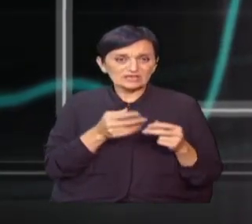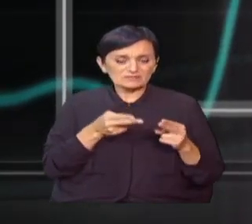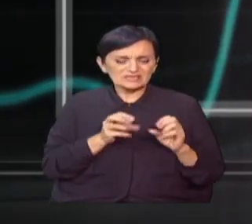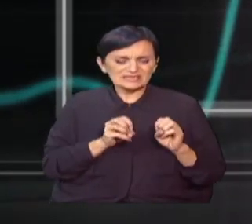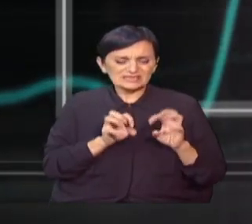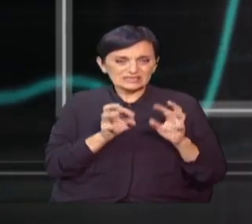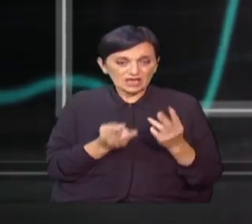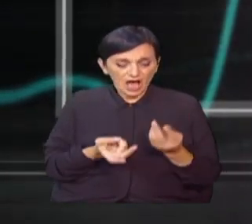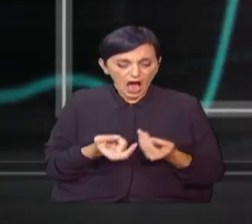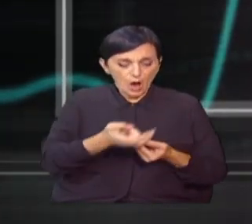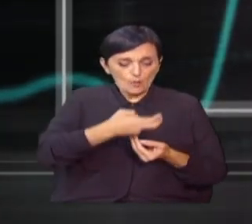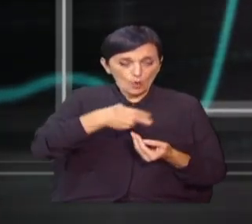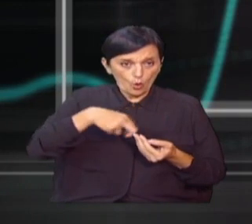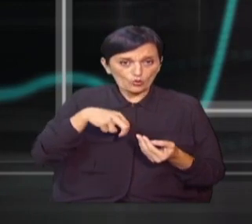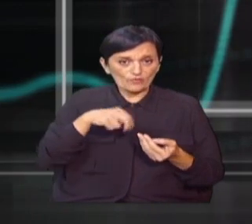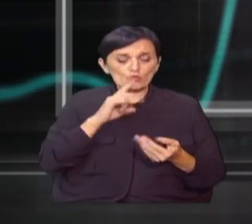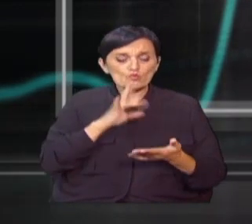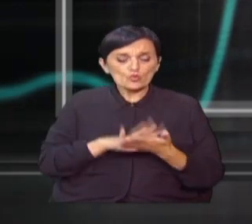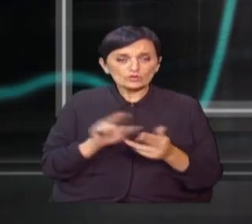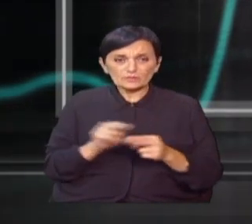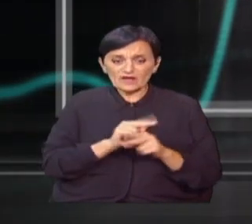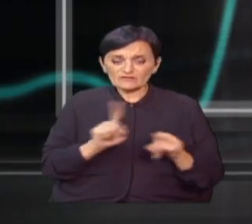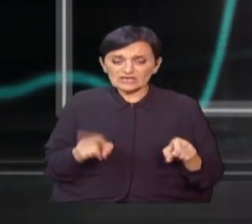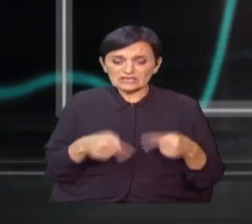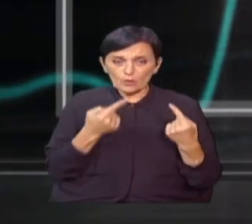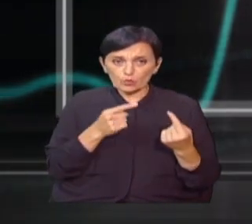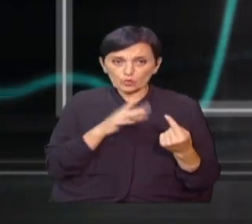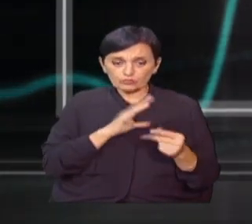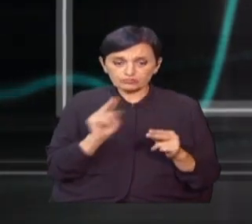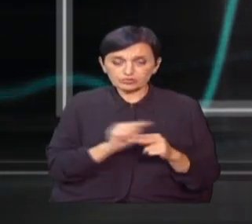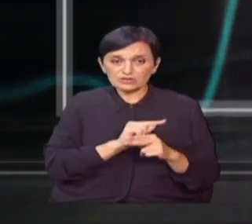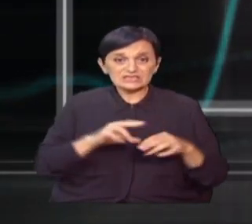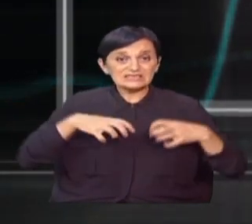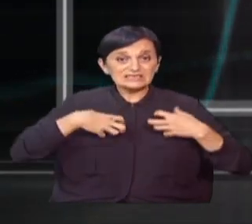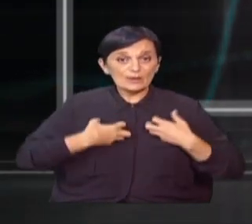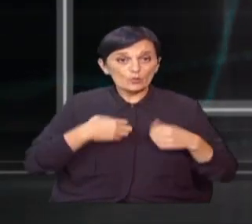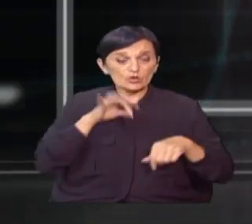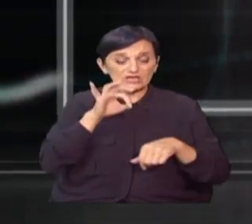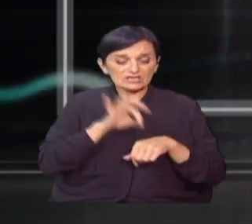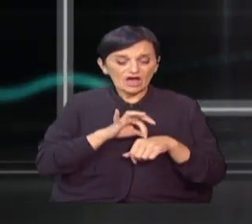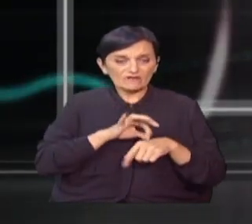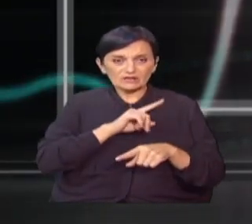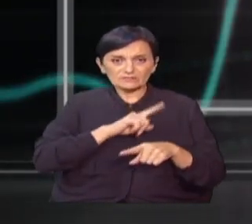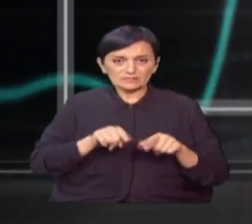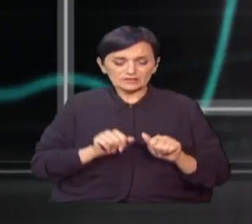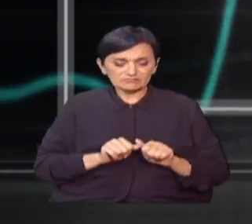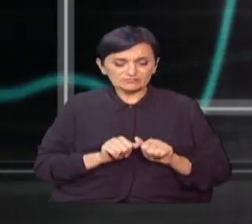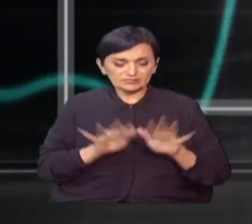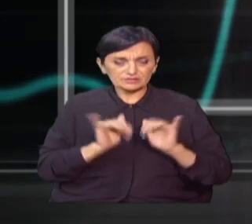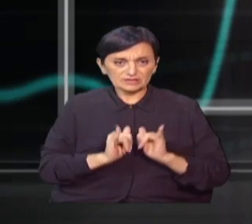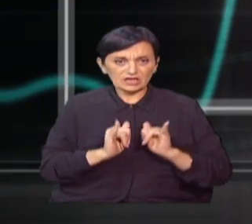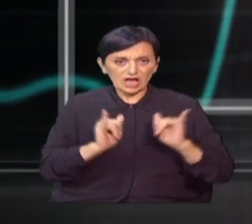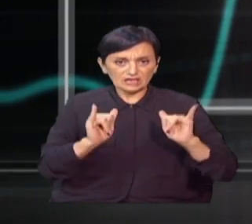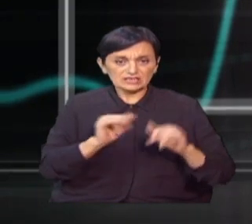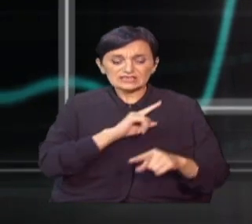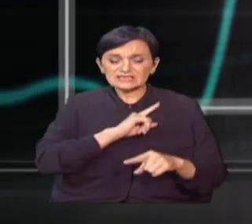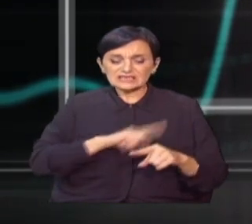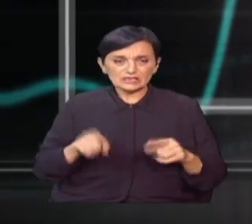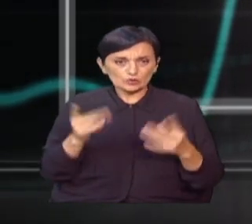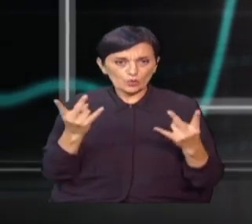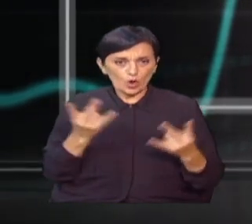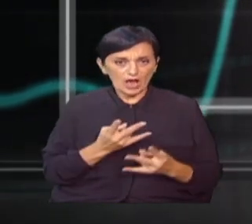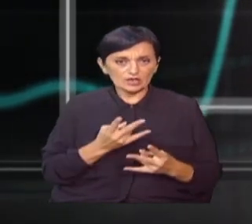amokvetes, is shemdegats gadioda mudmiv reabilitatsiis kurs, tumtsa samzoharo daavadebam isev retsidivi განიცადა და მას სასწრაფო